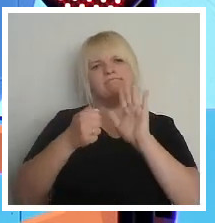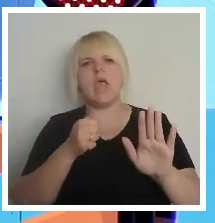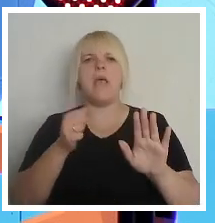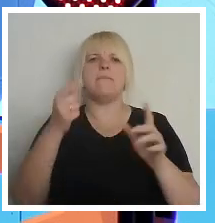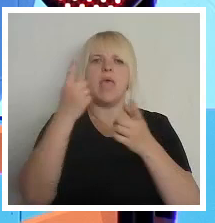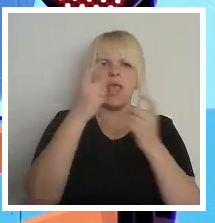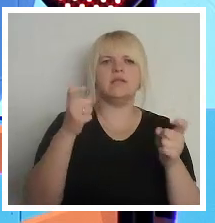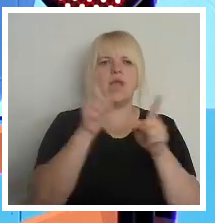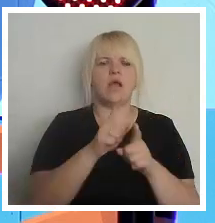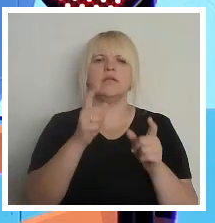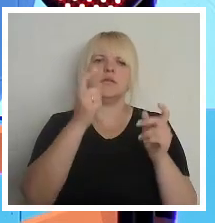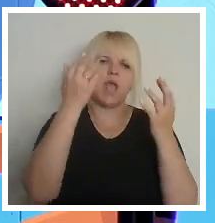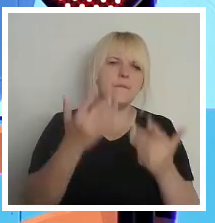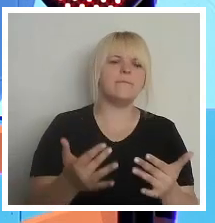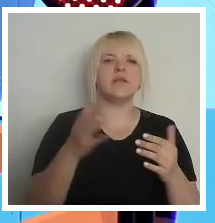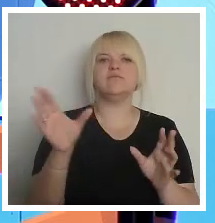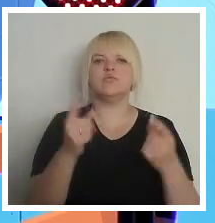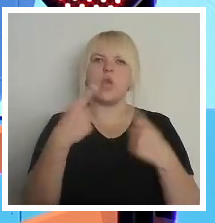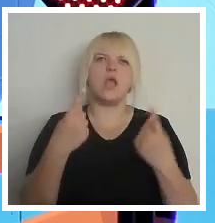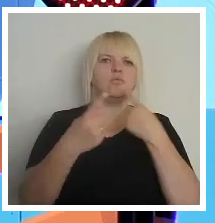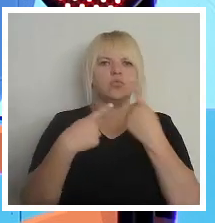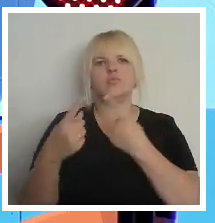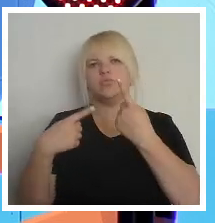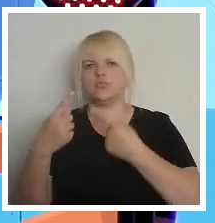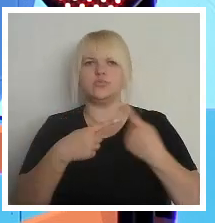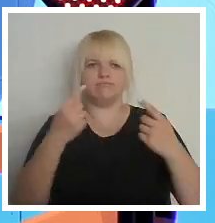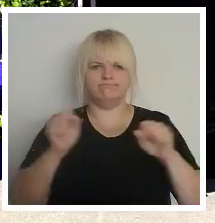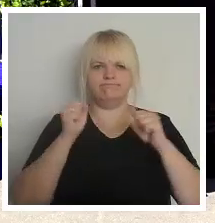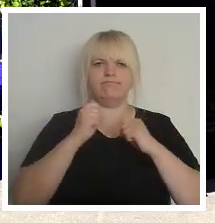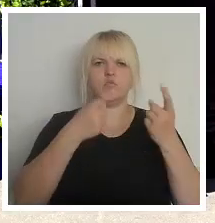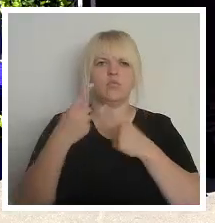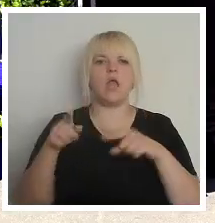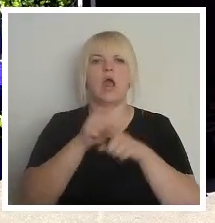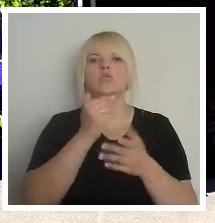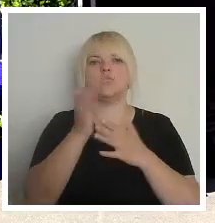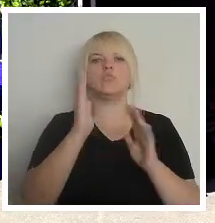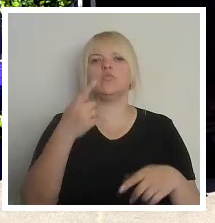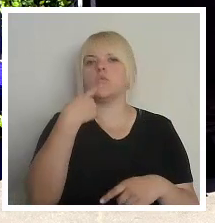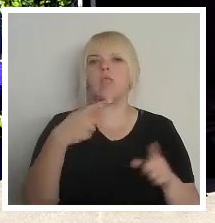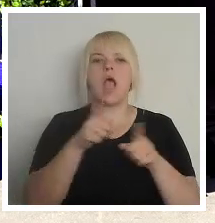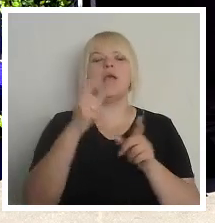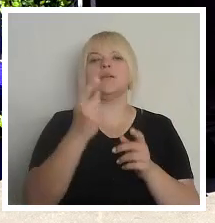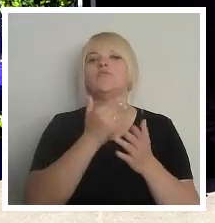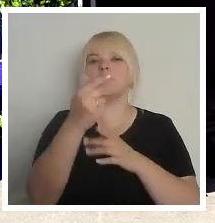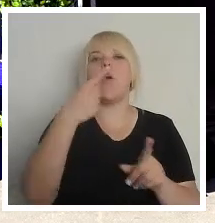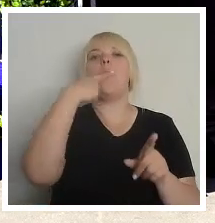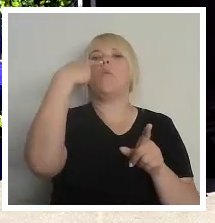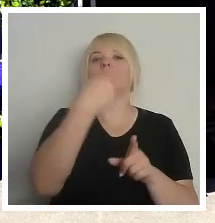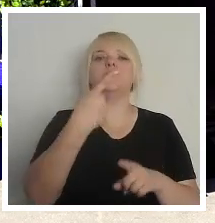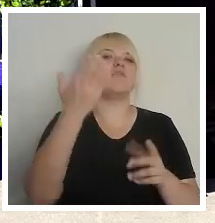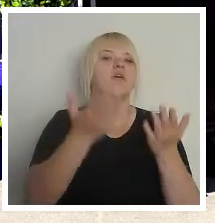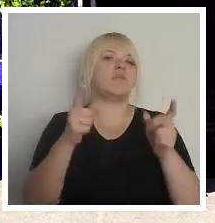kampaņas, mēs nemitīgi mēģinām runāt. Tā kā runāsim, turpināsim uzrunāt un varbūt arī sasniegsim tos 13,